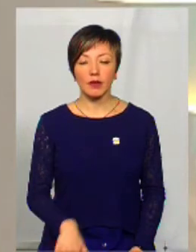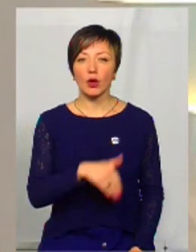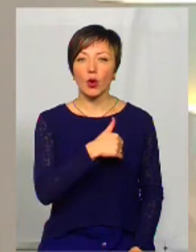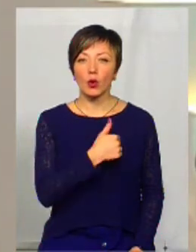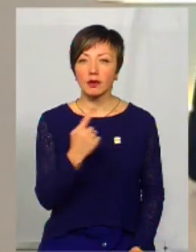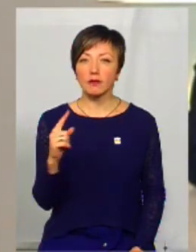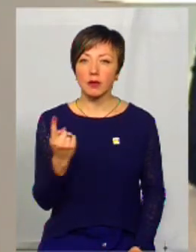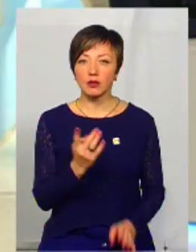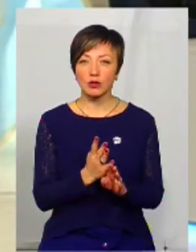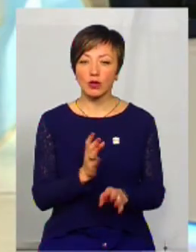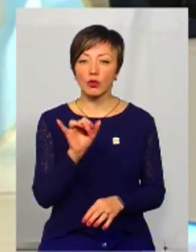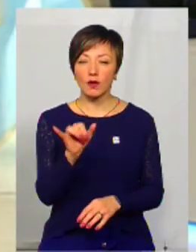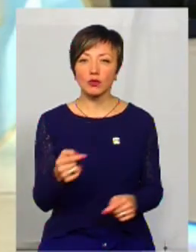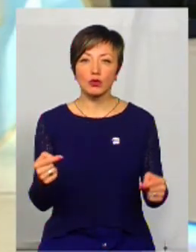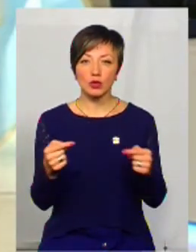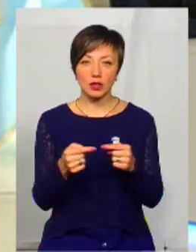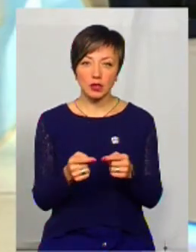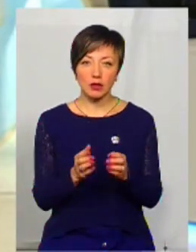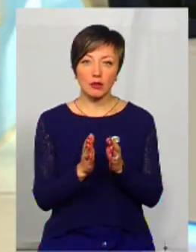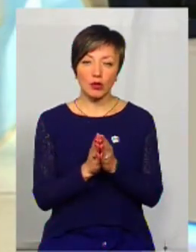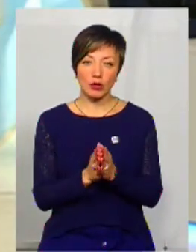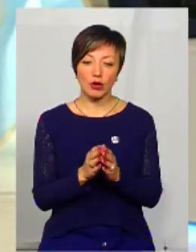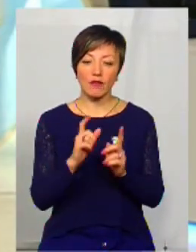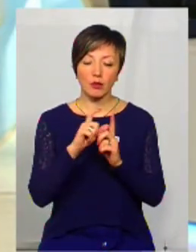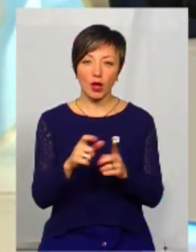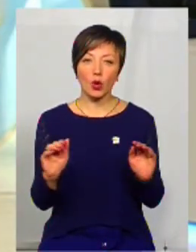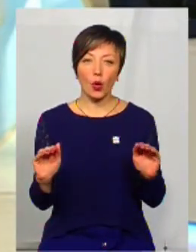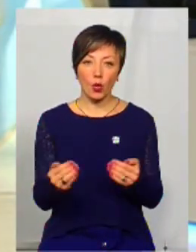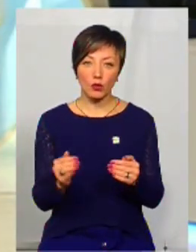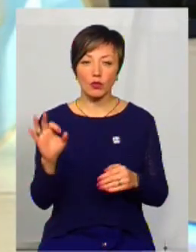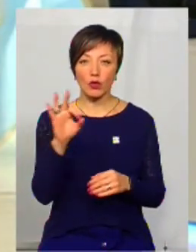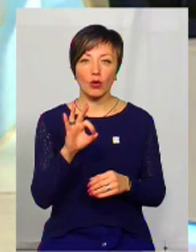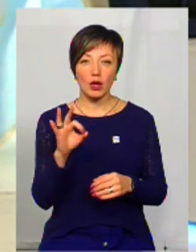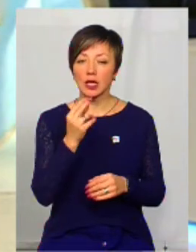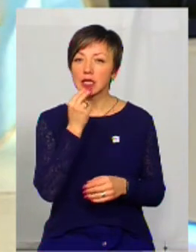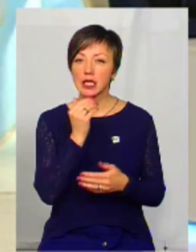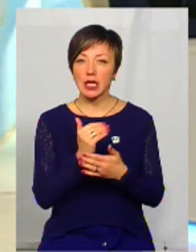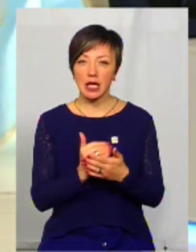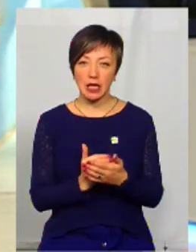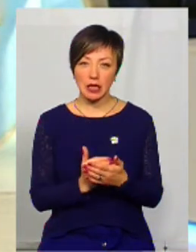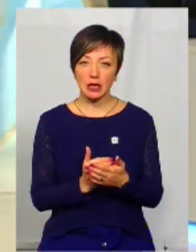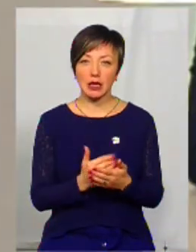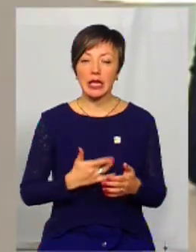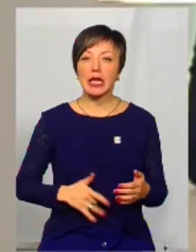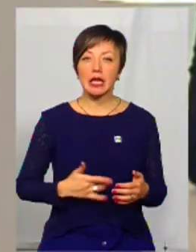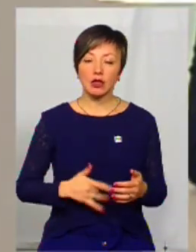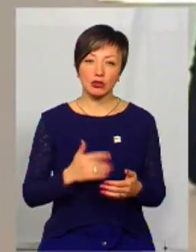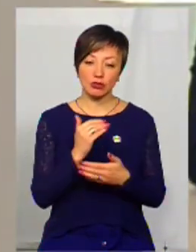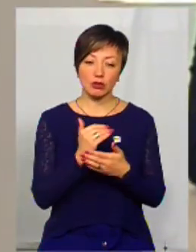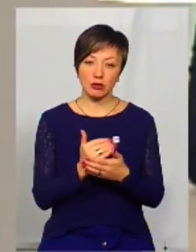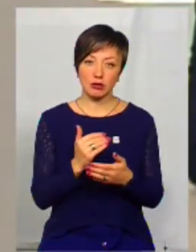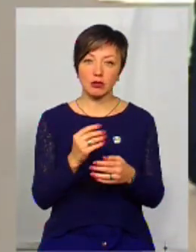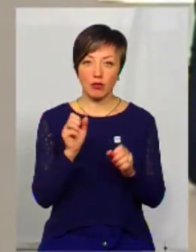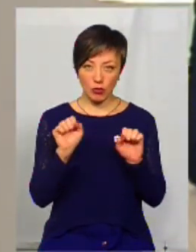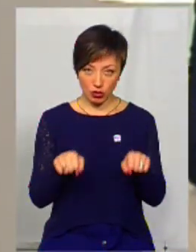Хотів би спершу у вас уточнити, попрошу відправляти дуже коротко, на рахунок дієт для дітей. Наскільки можливо, наскільки